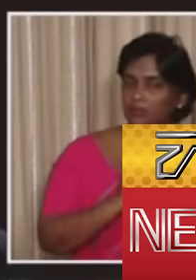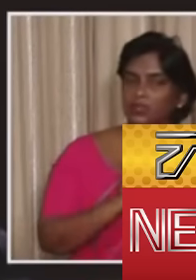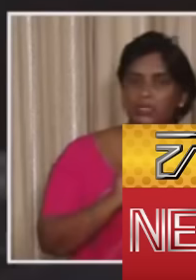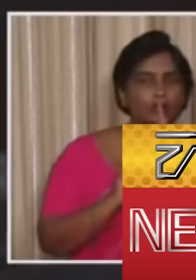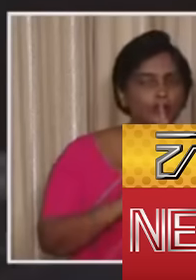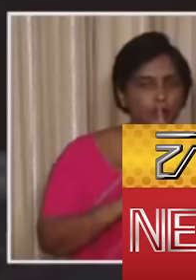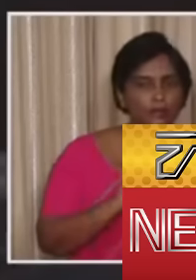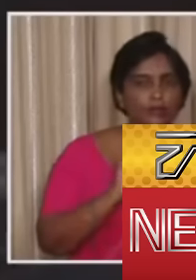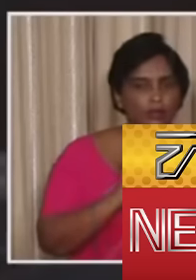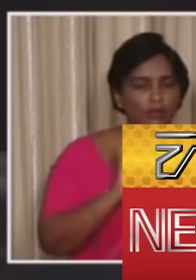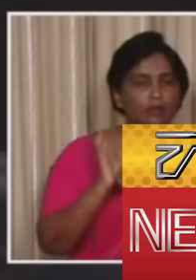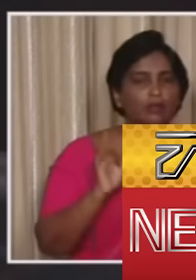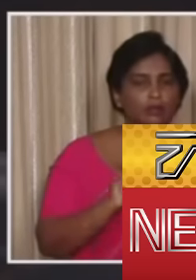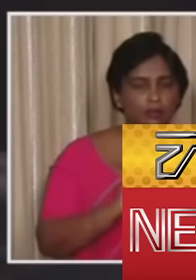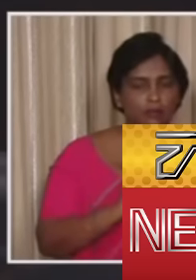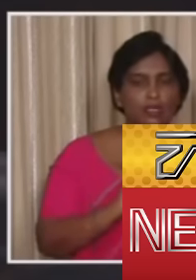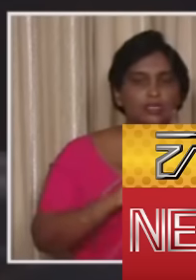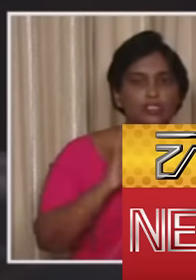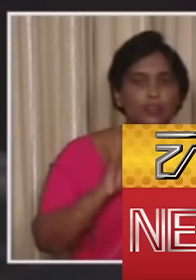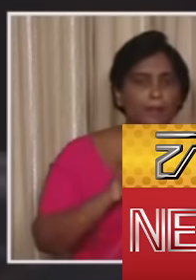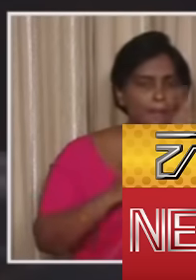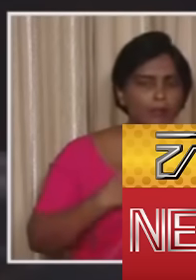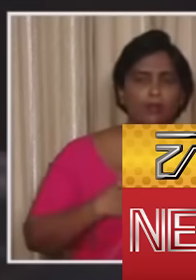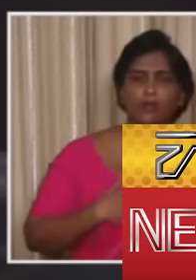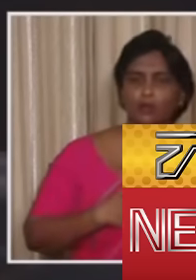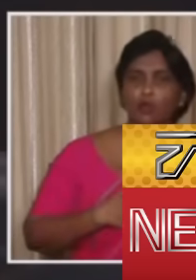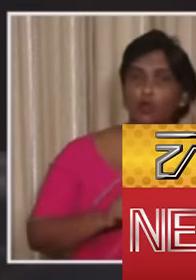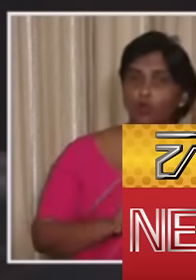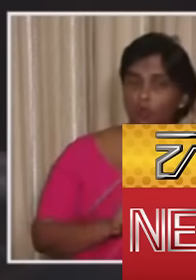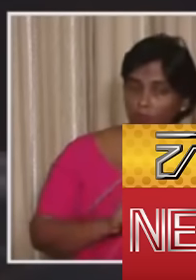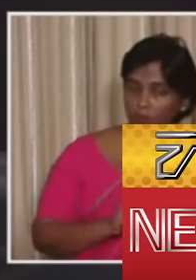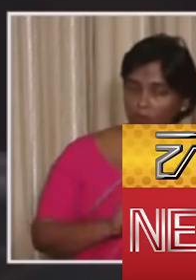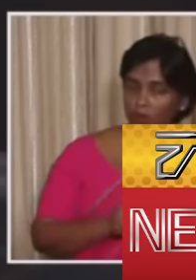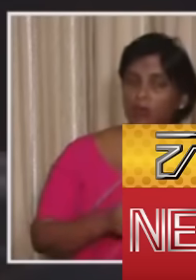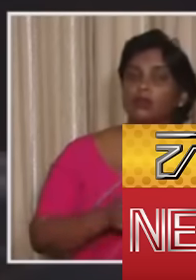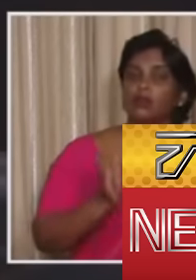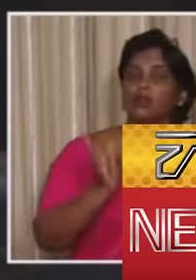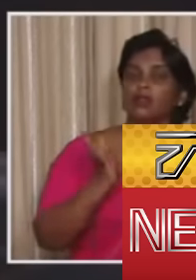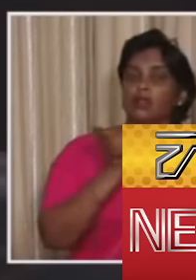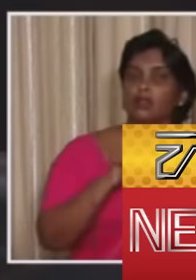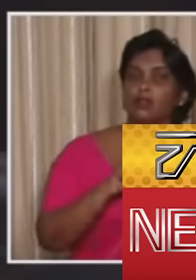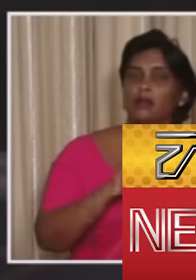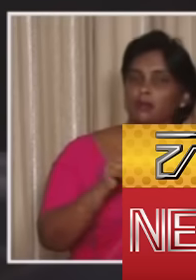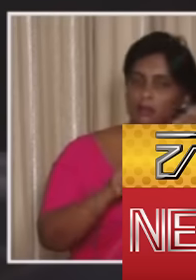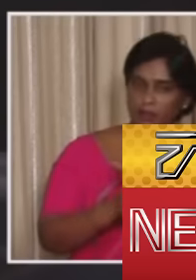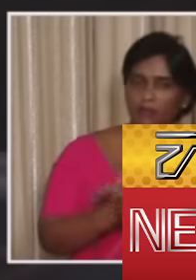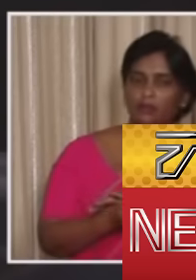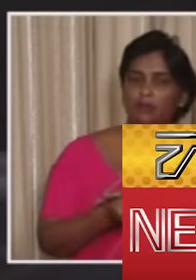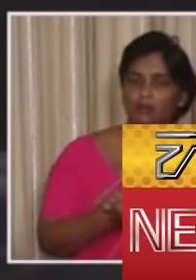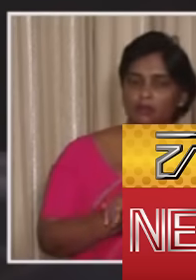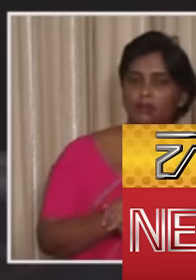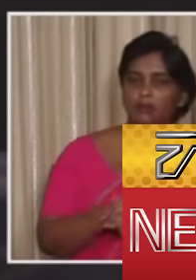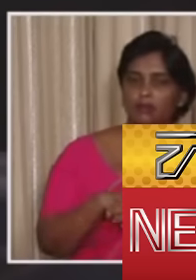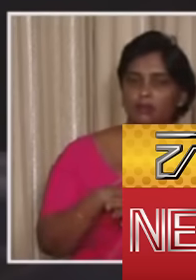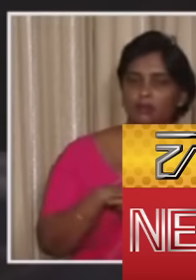අපි දැනුවත් කරා කරු මන්ත්‍රීතුමා හොඳයි හොඳයි ජනවාරි පළවෙනිදා ඉඳලා ඌබර් එකටත් ඒ බද්ද ගෙවන්න සිද්ධ වෙනවා. ඔව්. එතකොට වැඩේ තියෙන